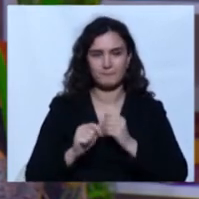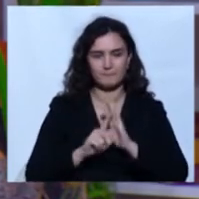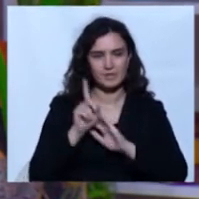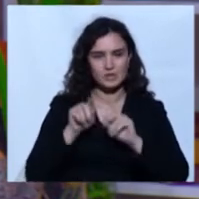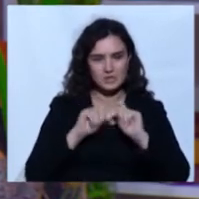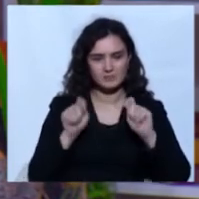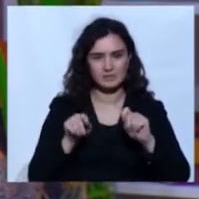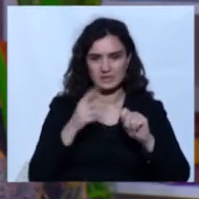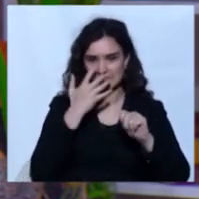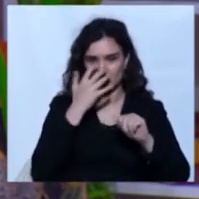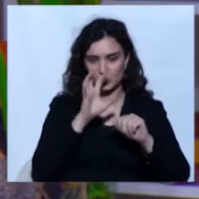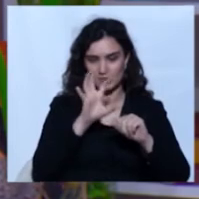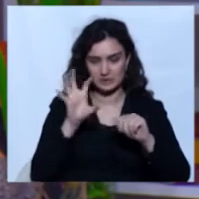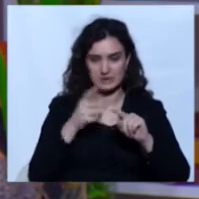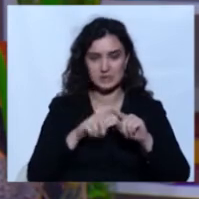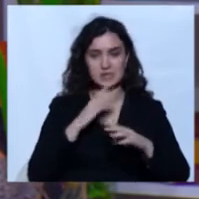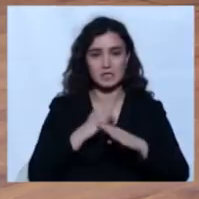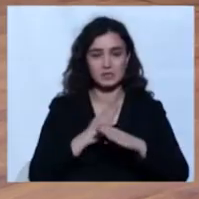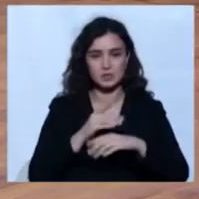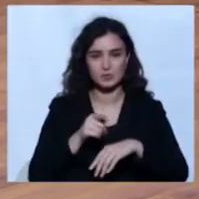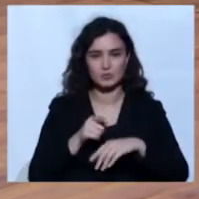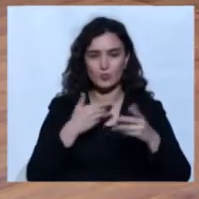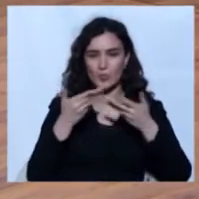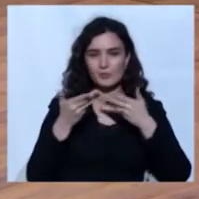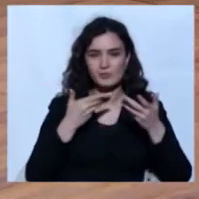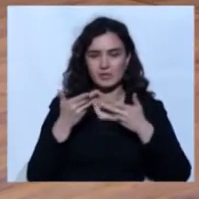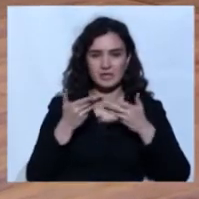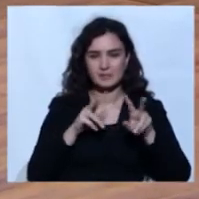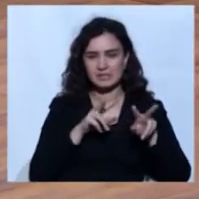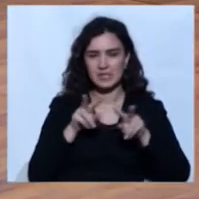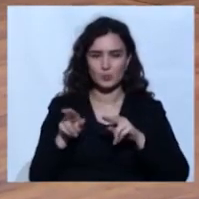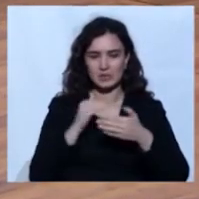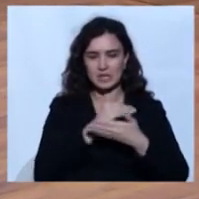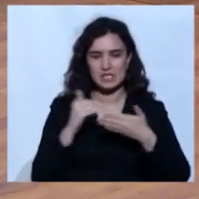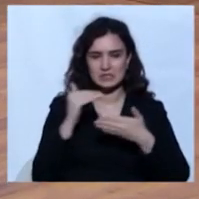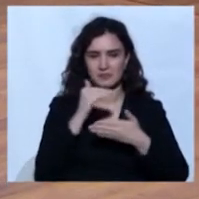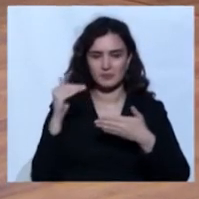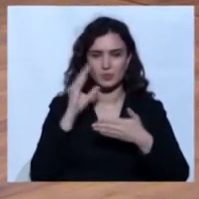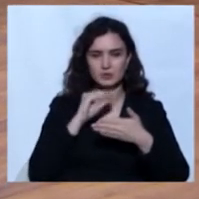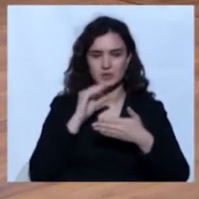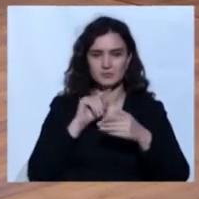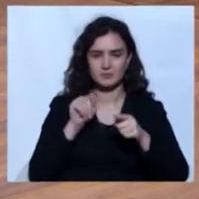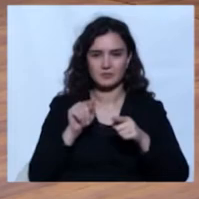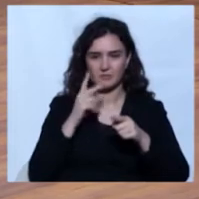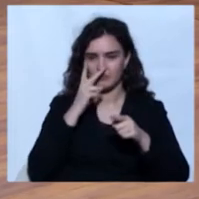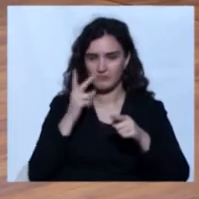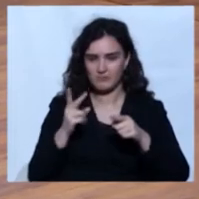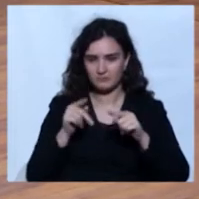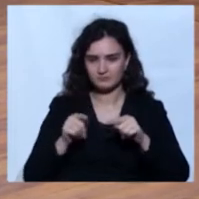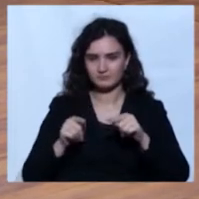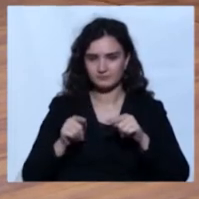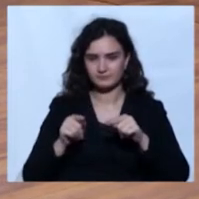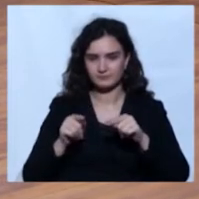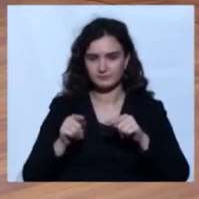შესაქმნელად სასურათე სიბრტყეზე, გახლავთ ის, რომ ურთიერთ პარალელური ხაზები, როდესაც მათ გავხედავთ,